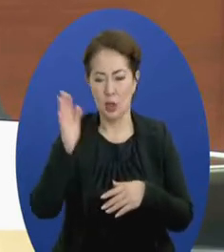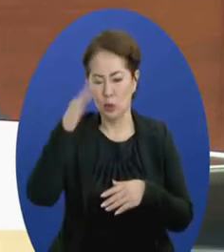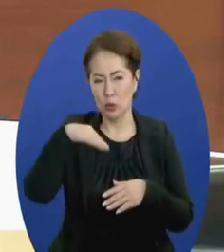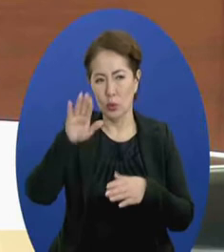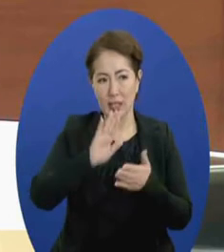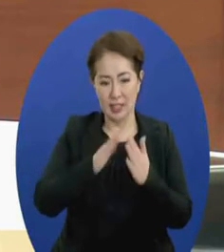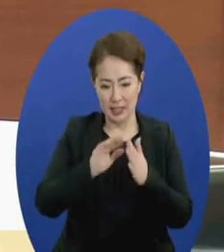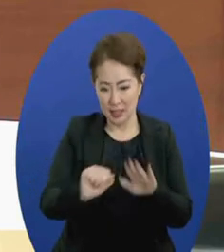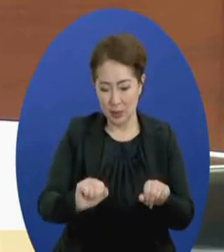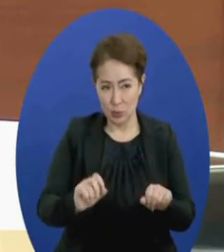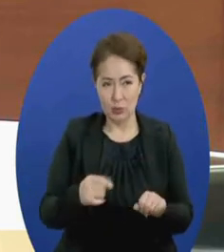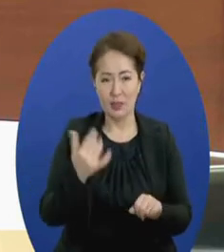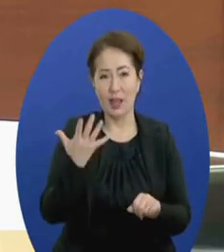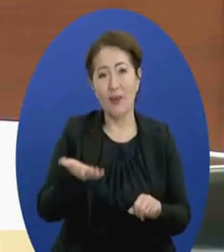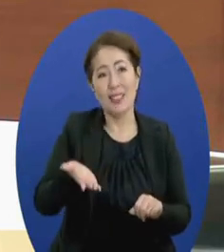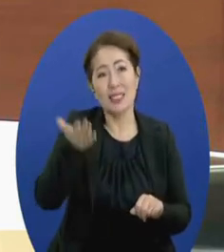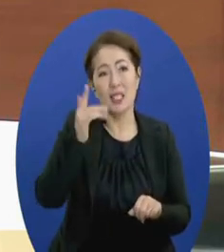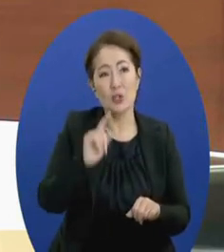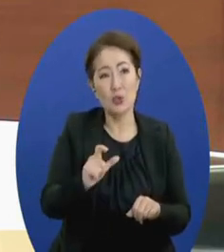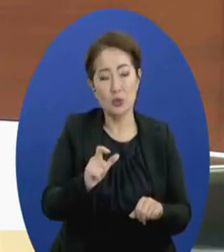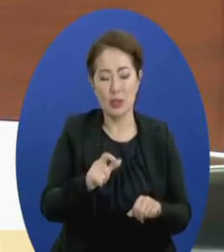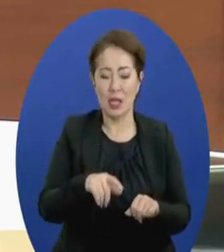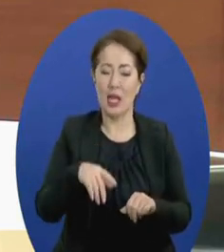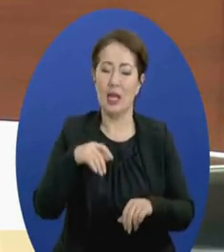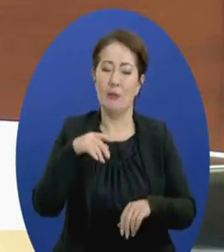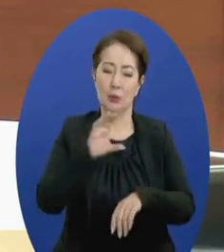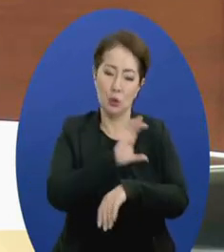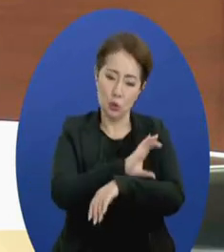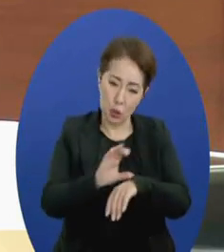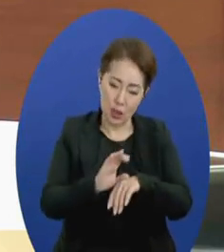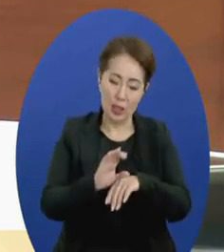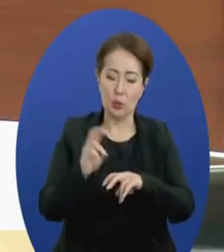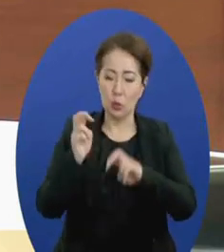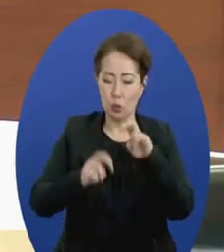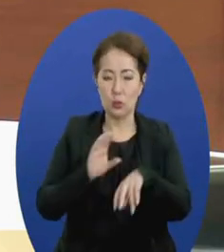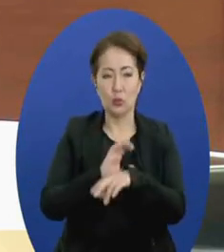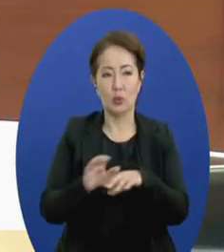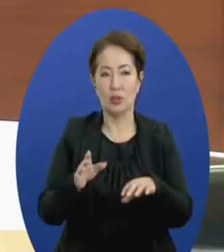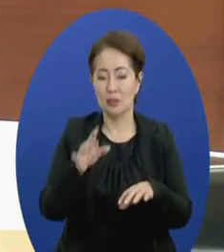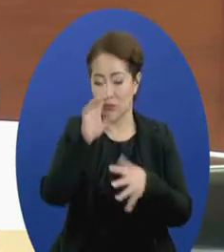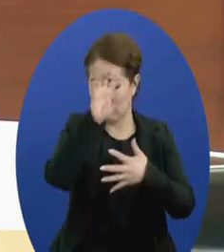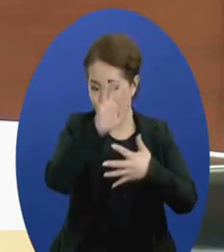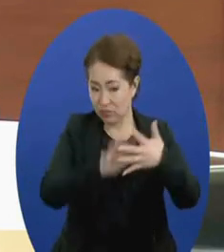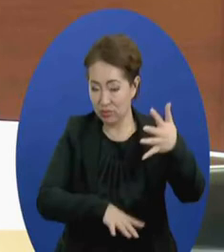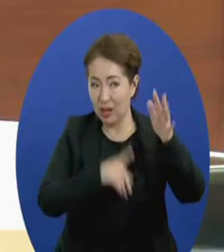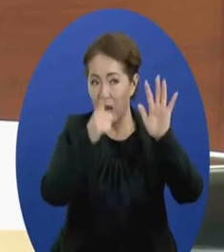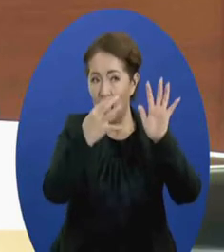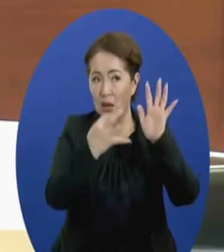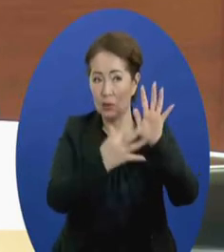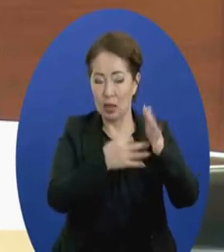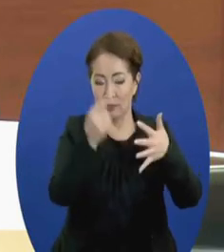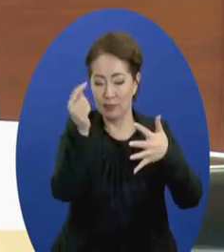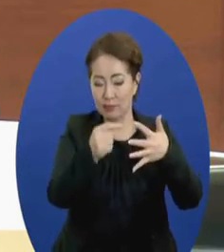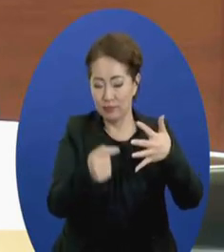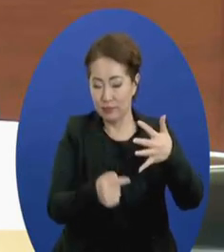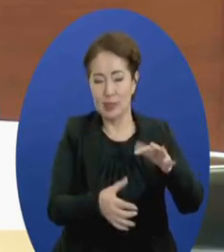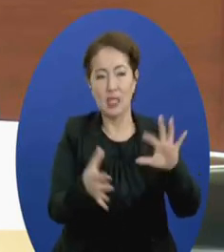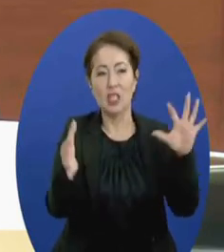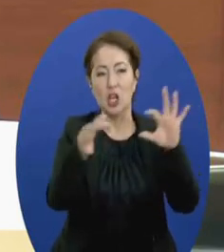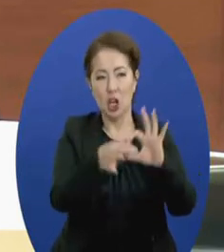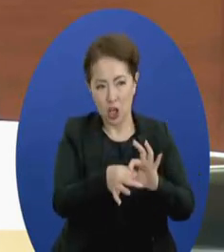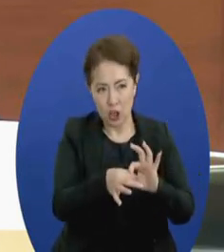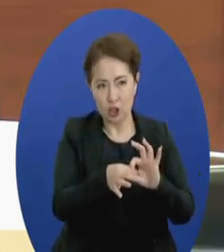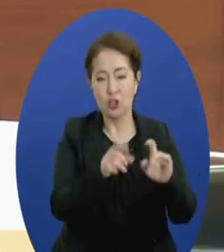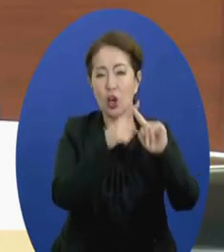5-аас дээш хүнтэй танхимын болон үйлдвэрлэлийн сургалт гэсэн ийм 5 үйл 18 үйл ажиллагаа ерөнхийдөө